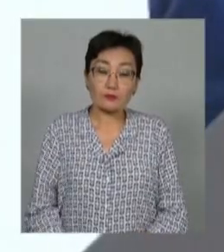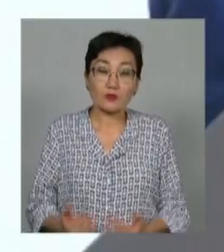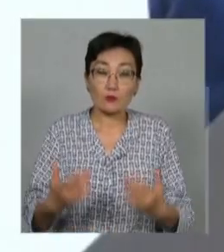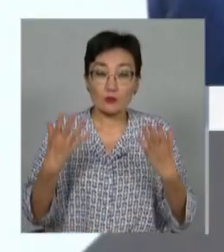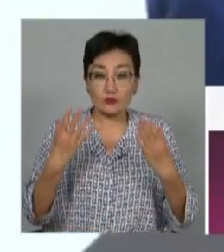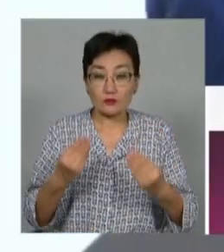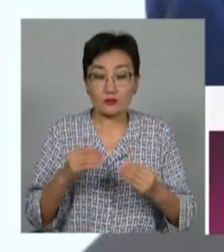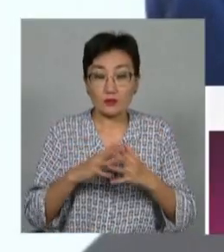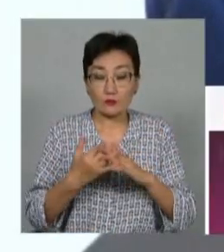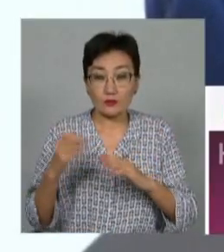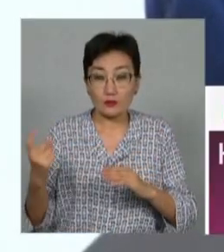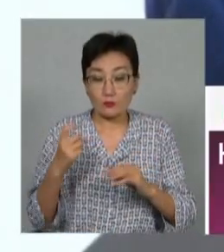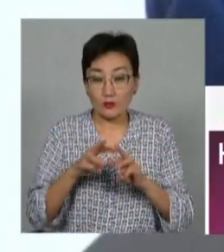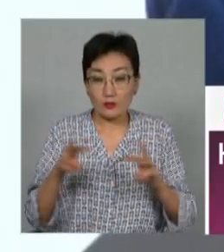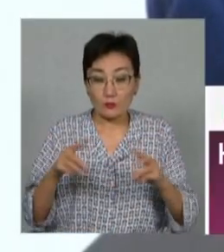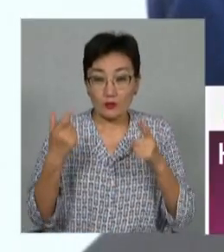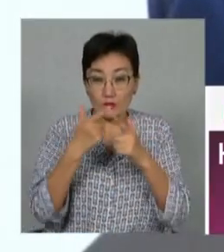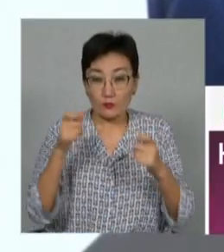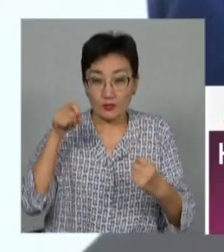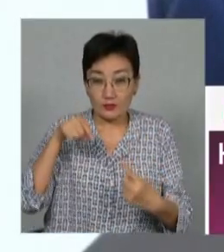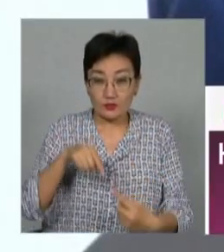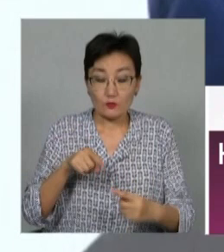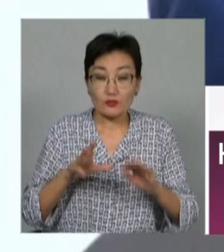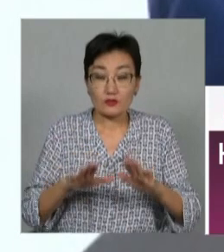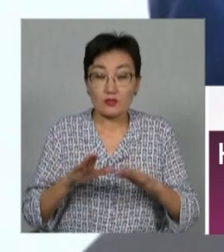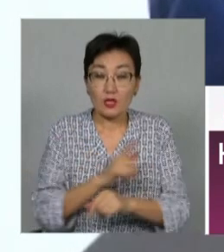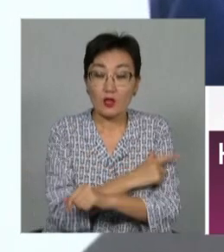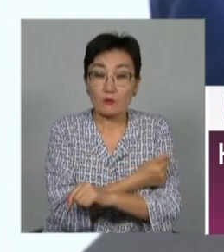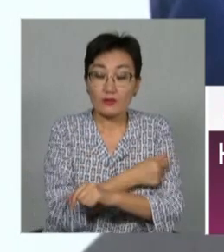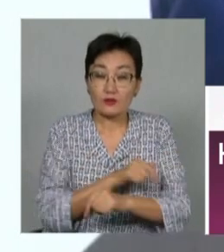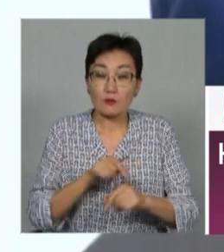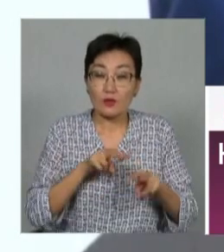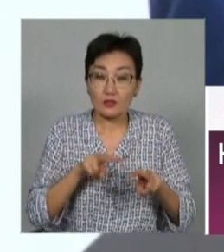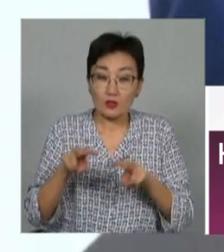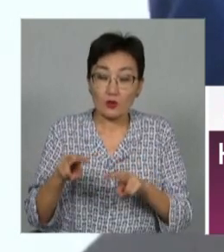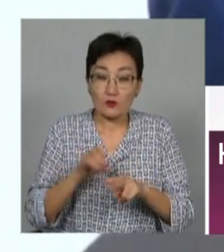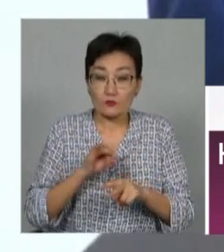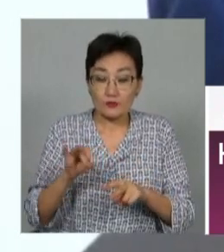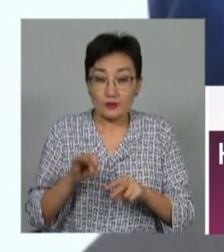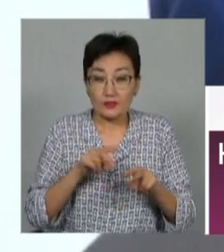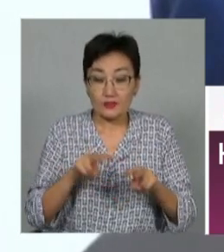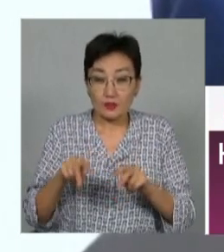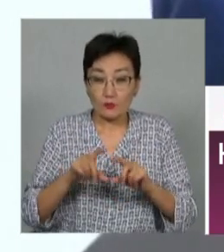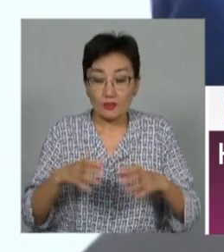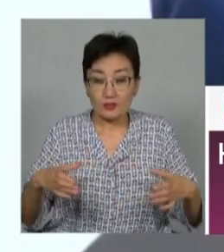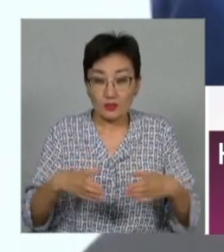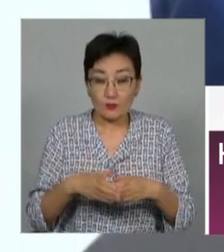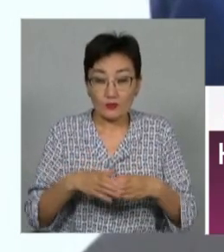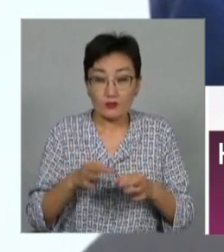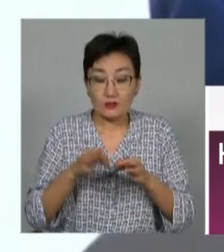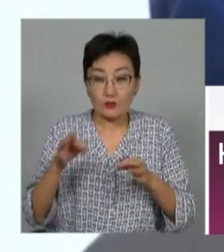Бүгінгі күні ауыл шаруашылық министрлігінің ақпараты бойынша тек қана ветеринариялық бақылау және қадағалау комитетінің